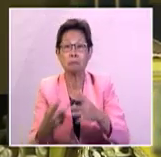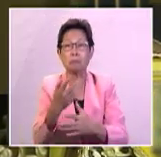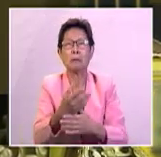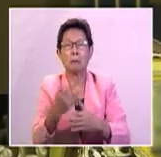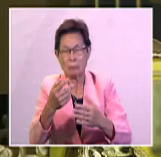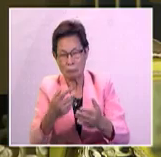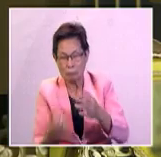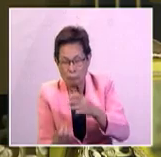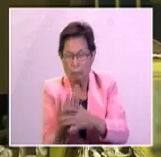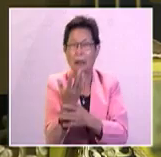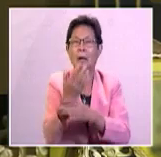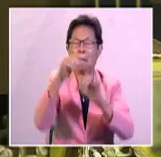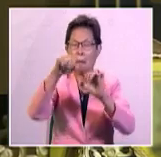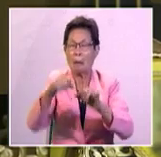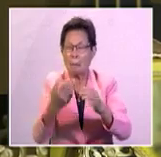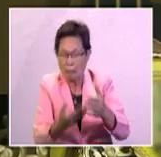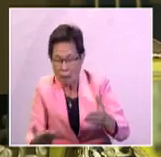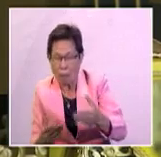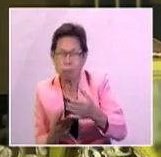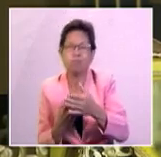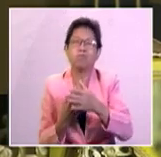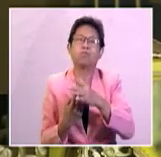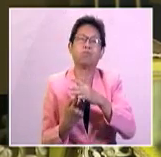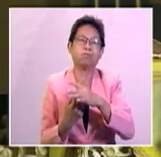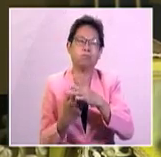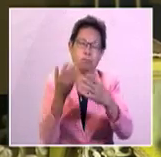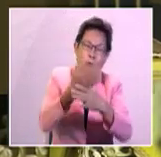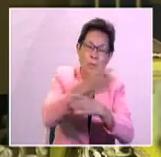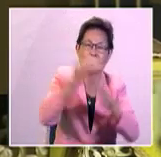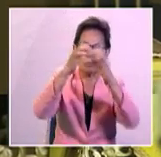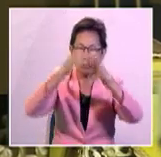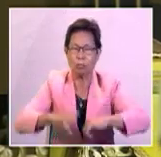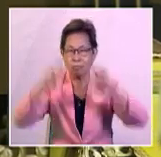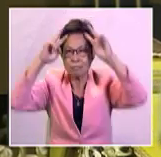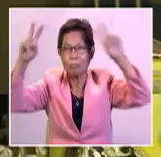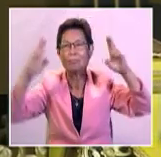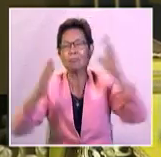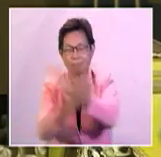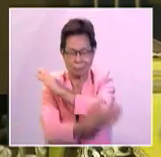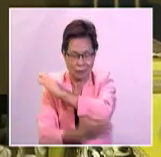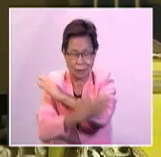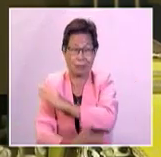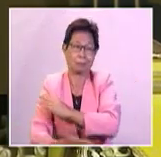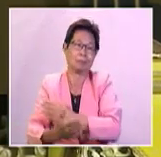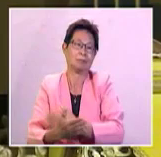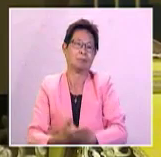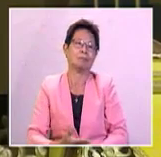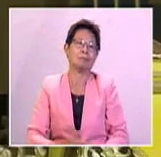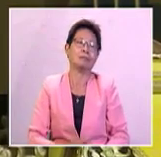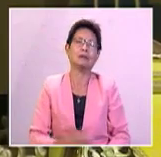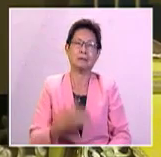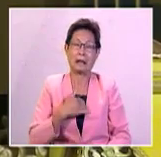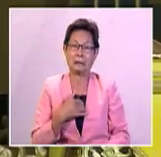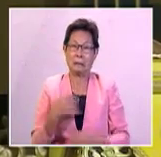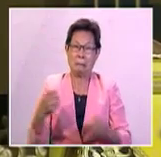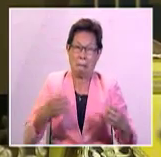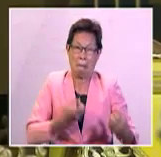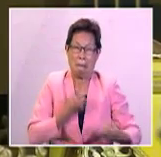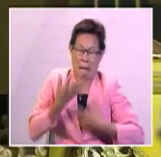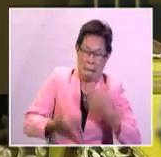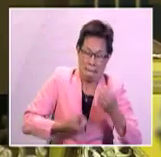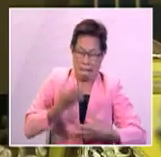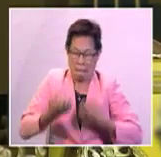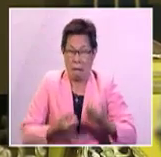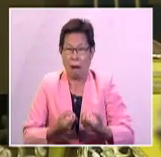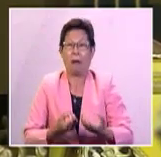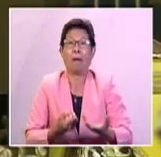menggugat dan meruntuh keharmonian negara. Bermain dengan api bukan hanya